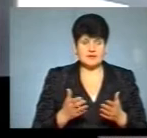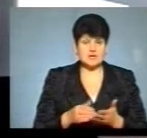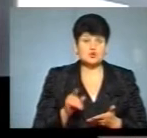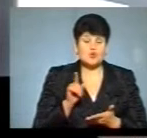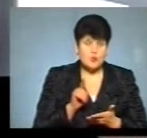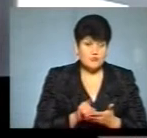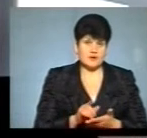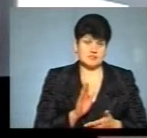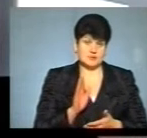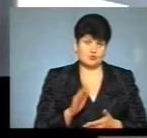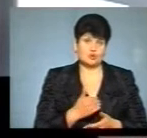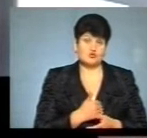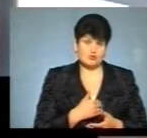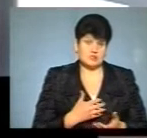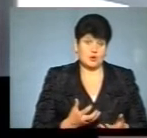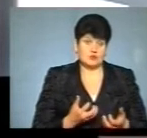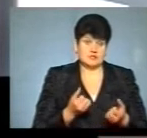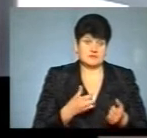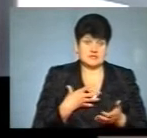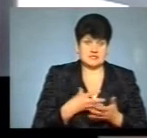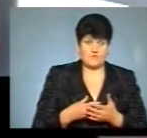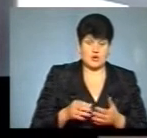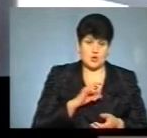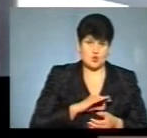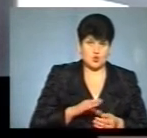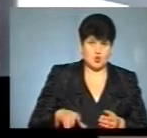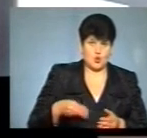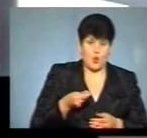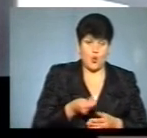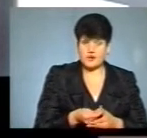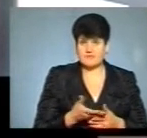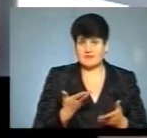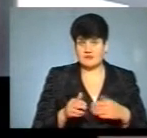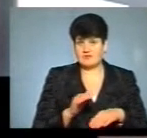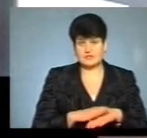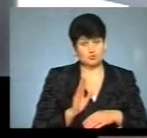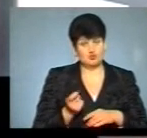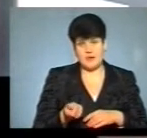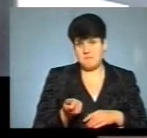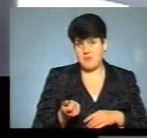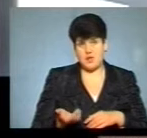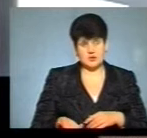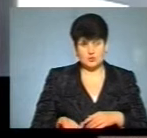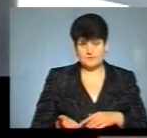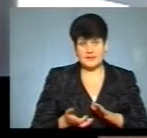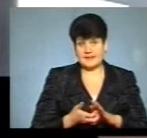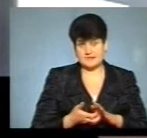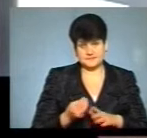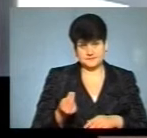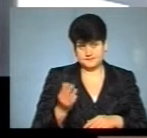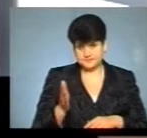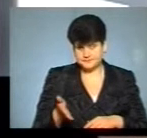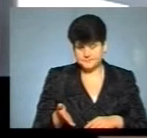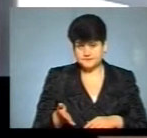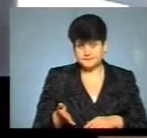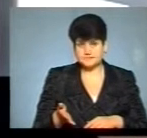зобов'язані будуть, якщо захочуть їх утримувати, свого власних доходів, яких фактично буде мало або недостатньо.